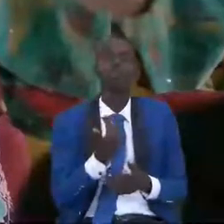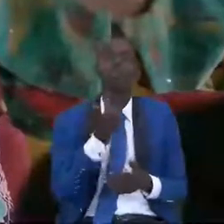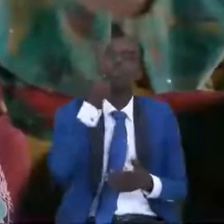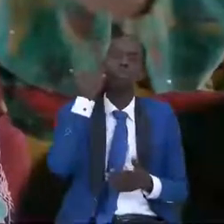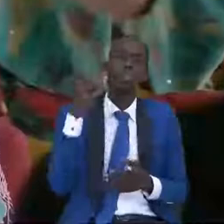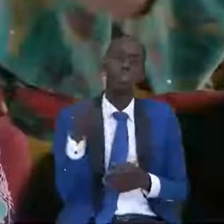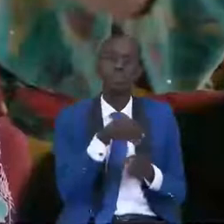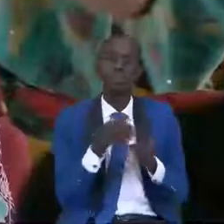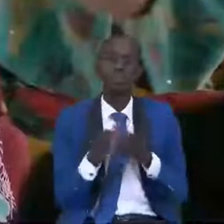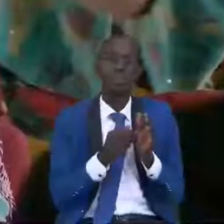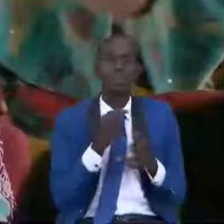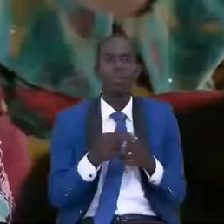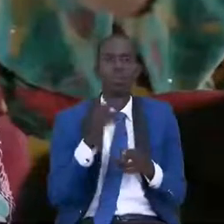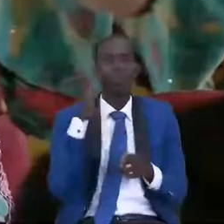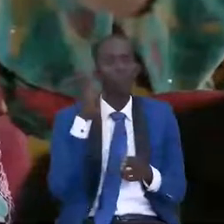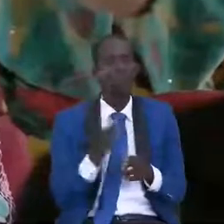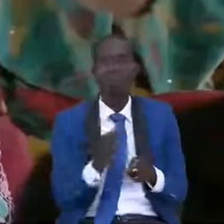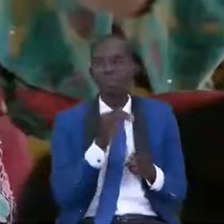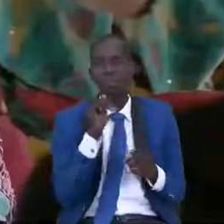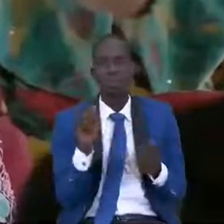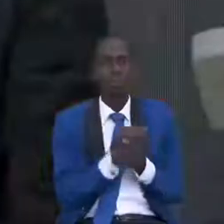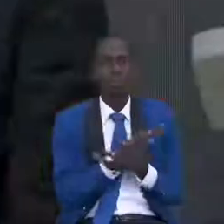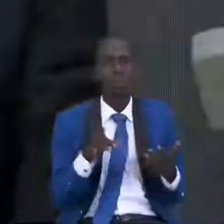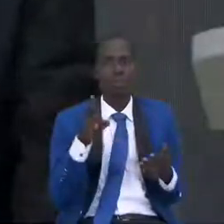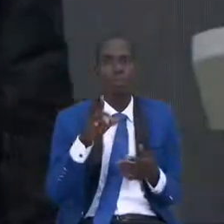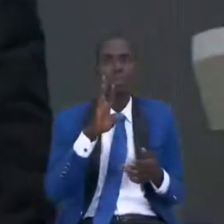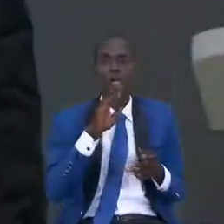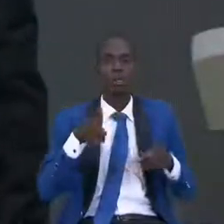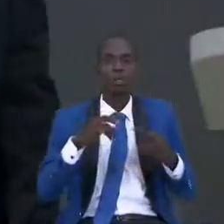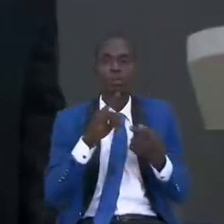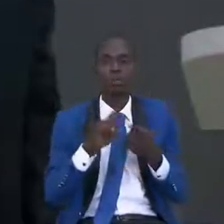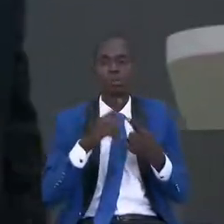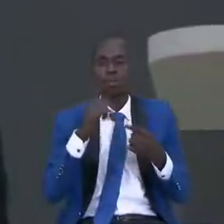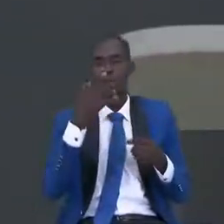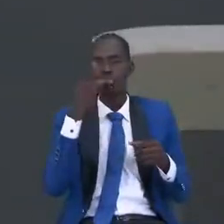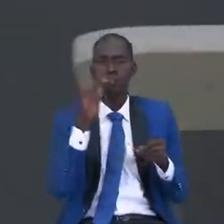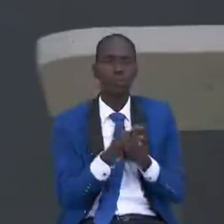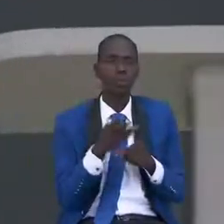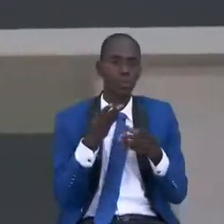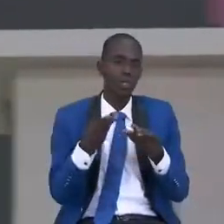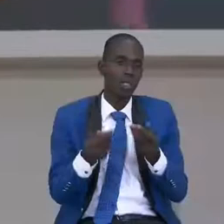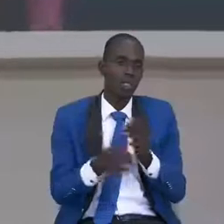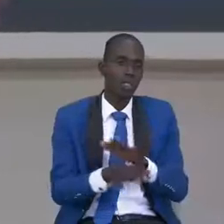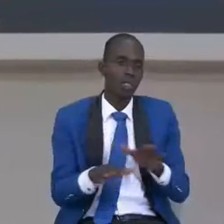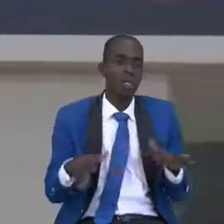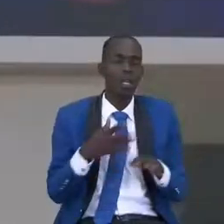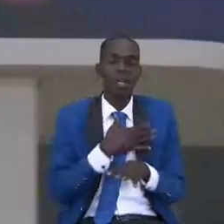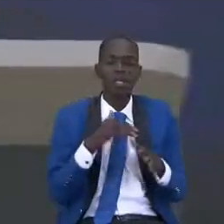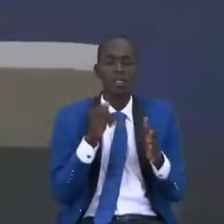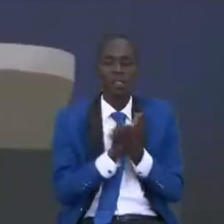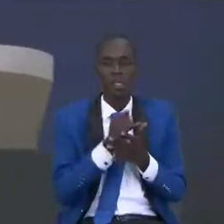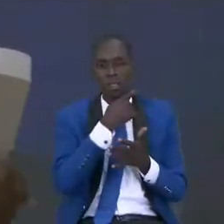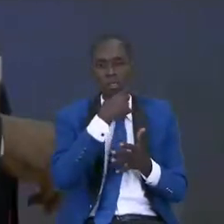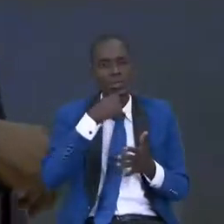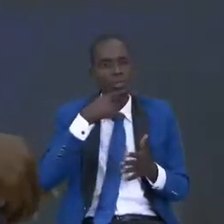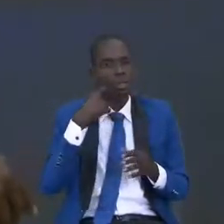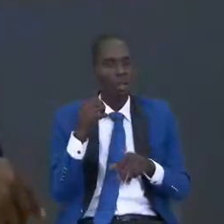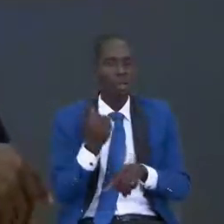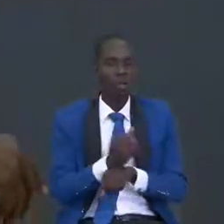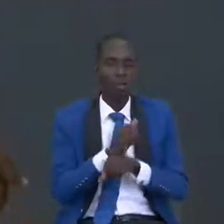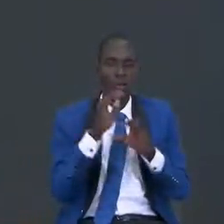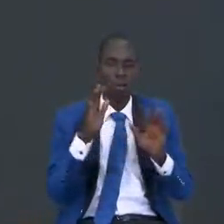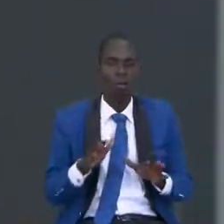va pas te noyer. Tu vas à la terre promise et ce rocher